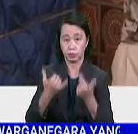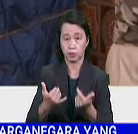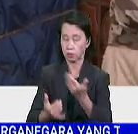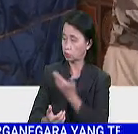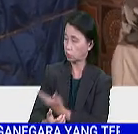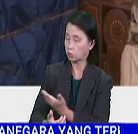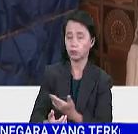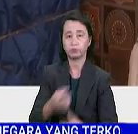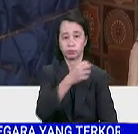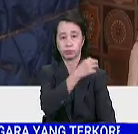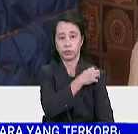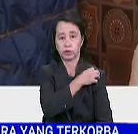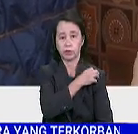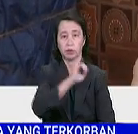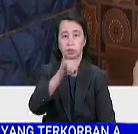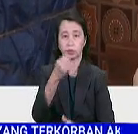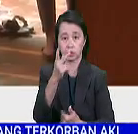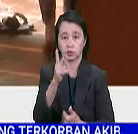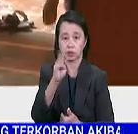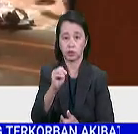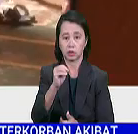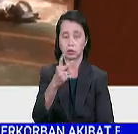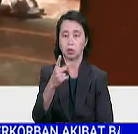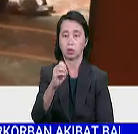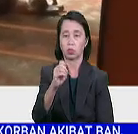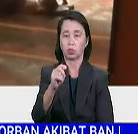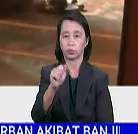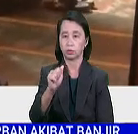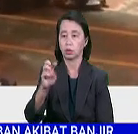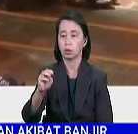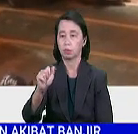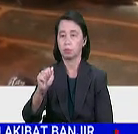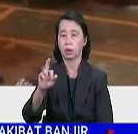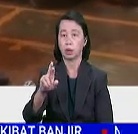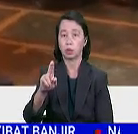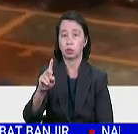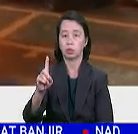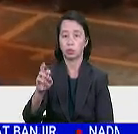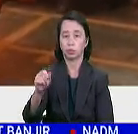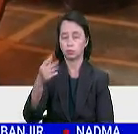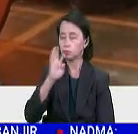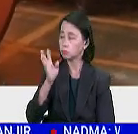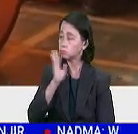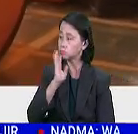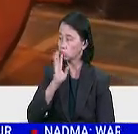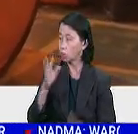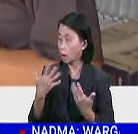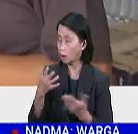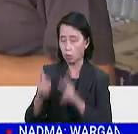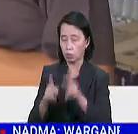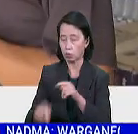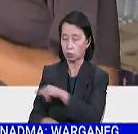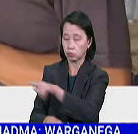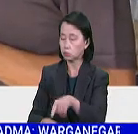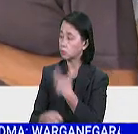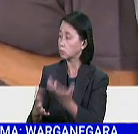ini ialah atau pegawai jabatan kebajikan kota marudu daerah kota marudu untuk perkatakan me dengan bagaimana agaknya produk-produk yang